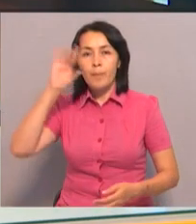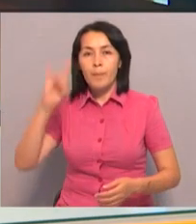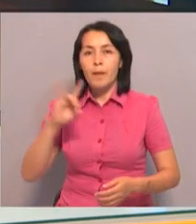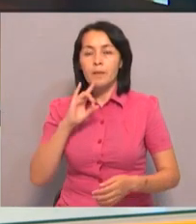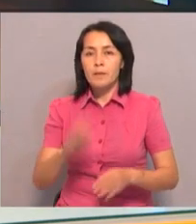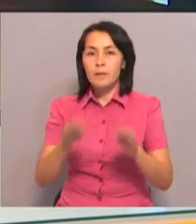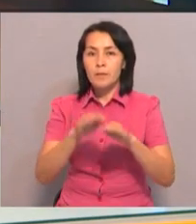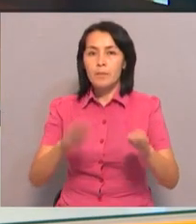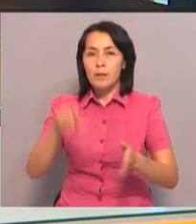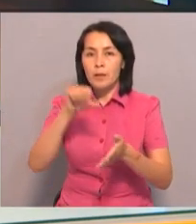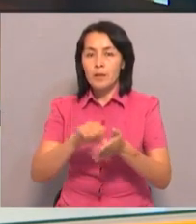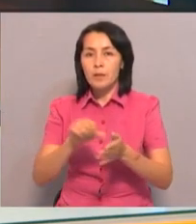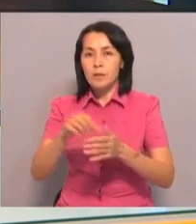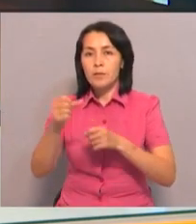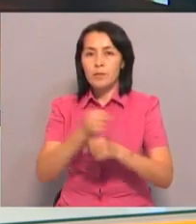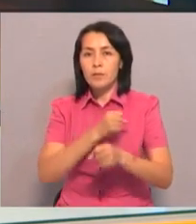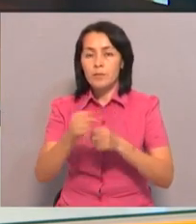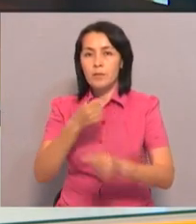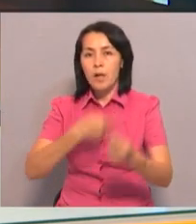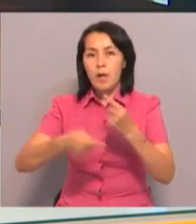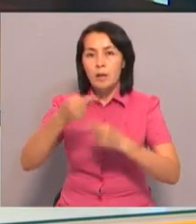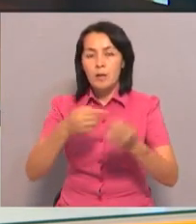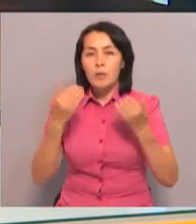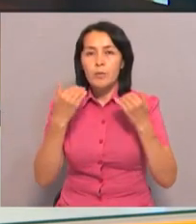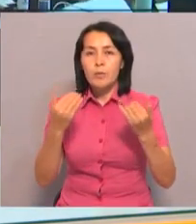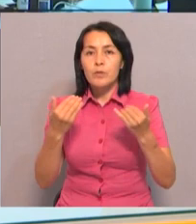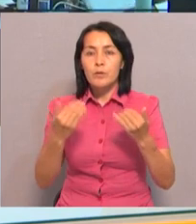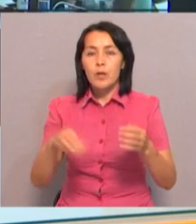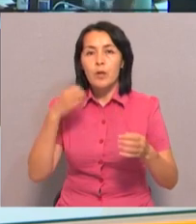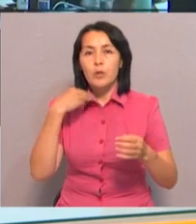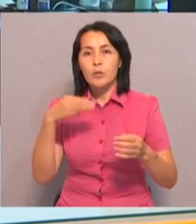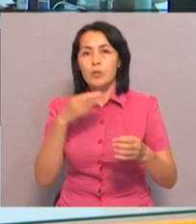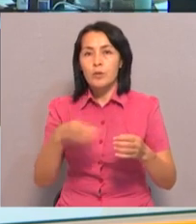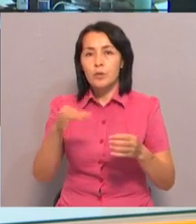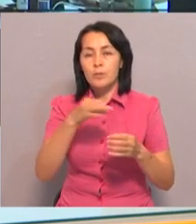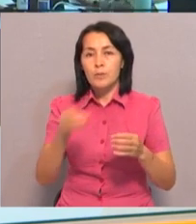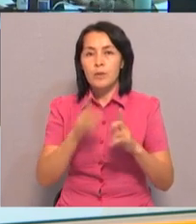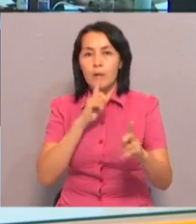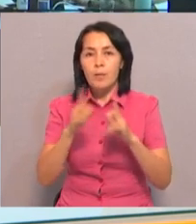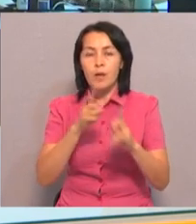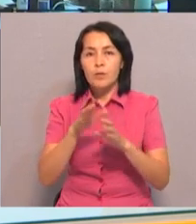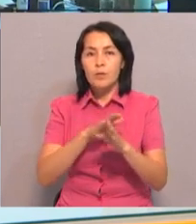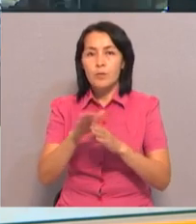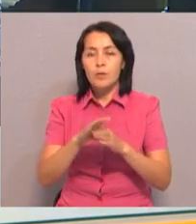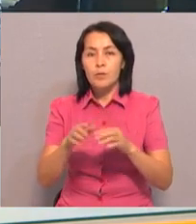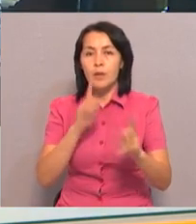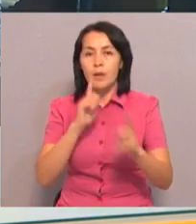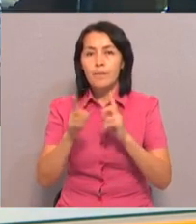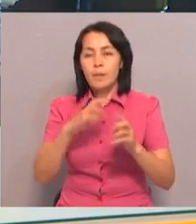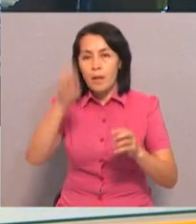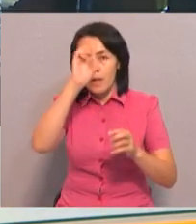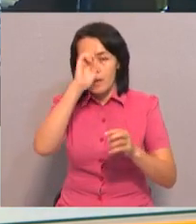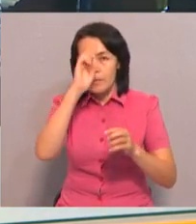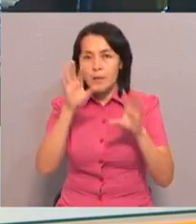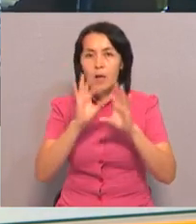Қазақстандағы балаларға қатысты зорлық-зомбылықтың алдын алу. Осында айдармен Түркістанда алқалы мәжіліс болып өтті. Дөңгелек үстел жиынынан